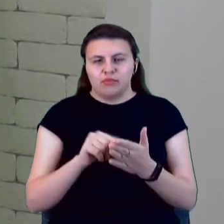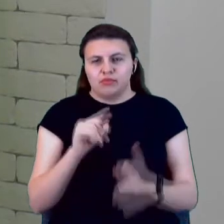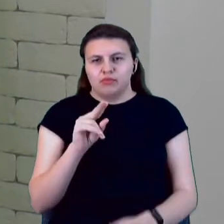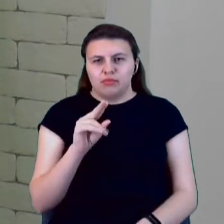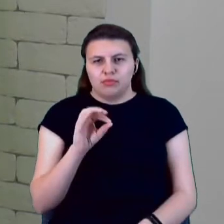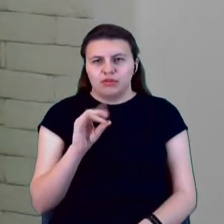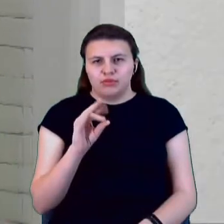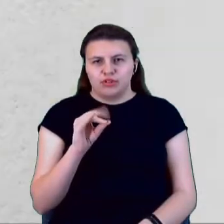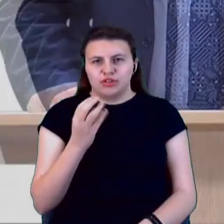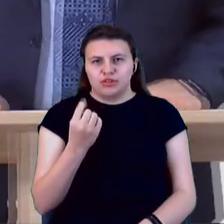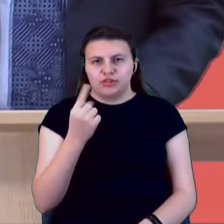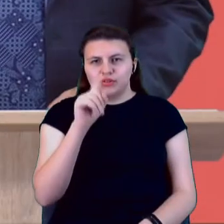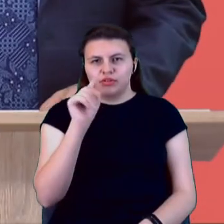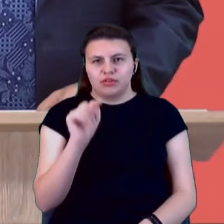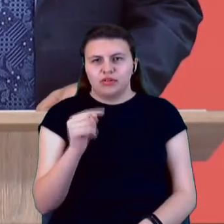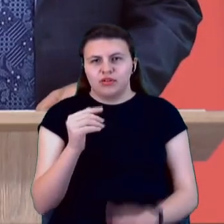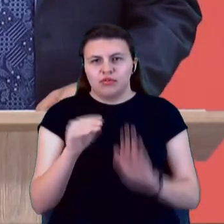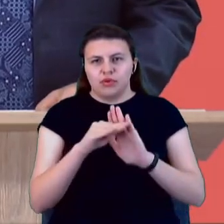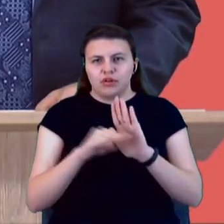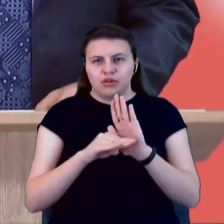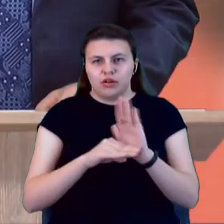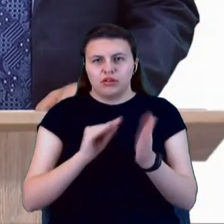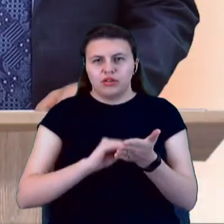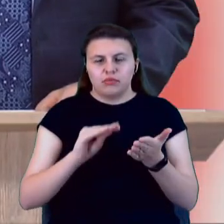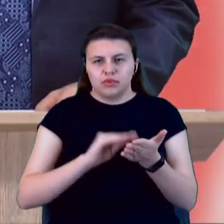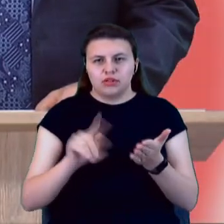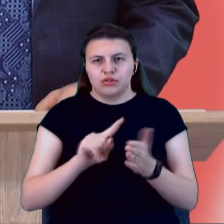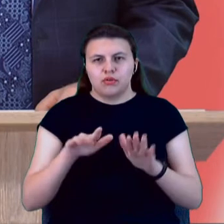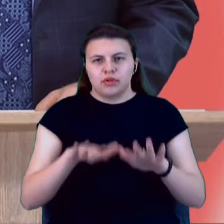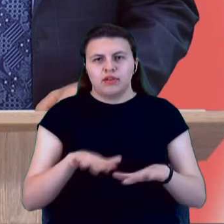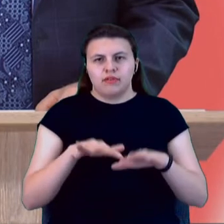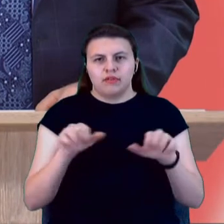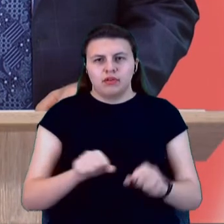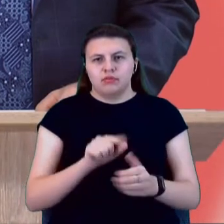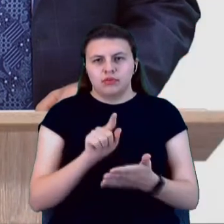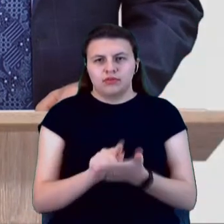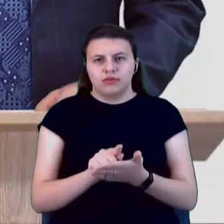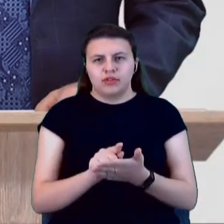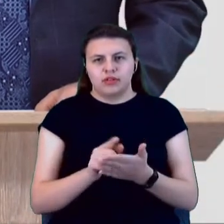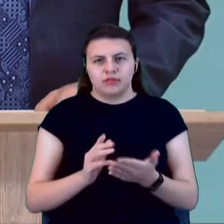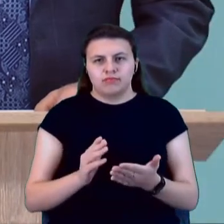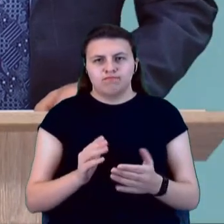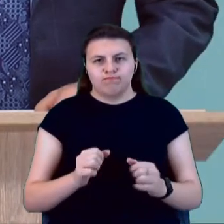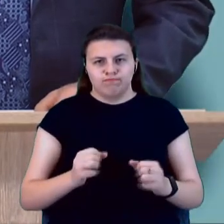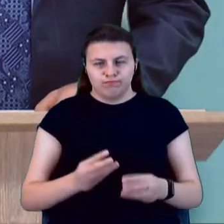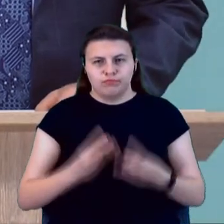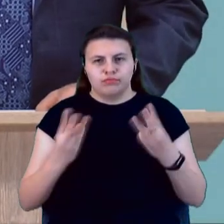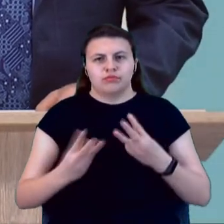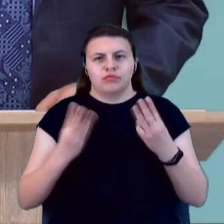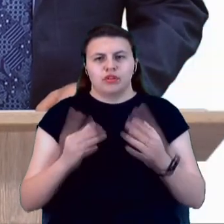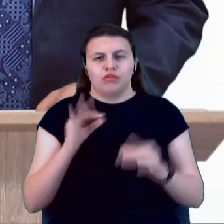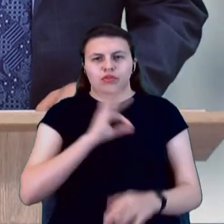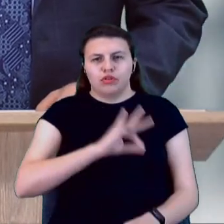в програмі написано, місцева влада повинна стимулювати перехід бізнесу та приватних споживачів до використання енергоефективних